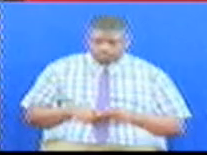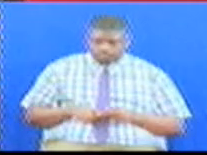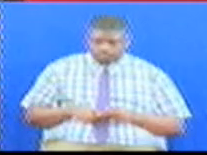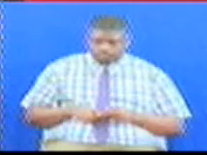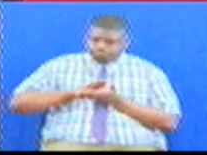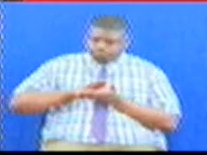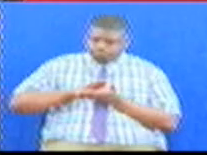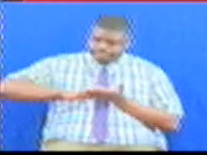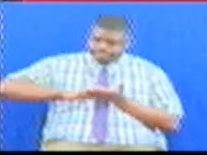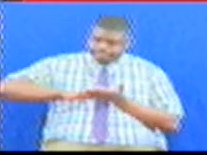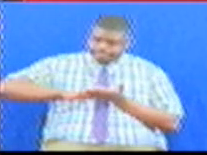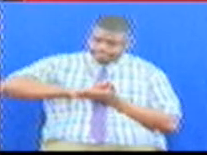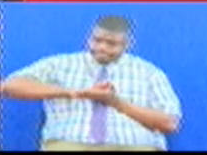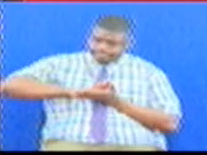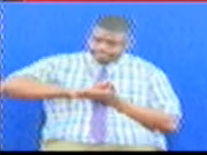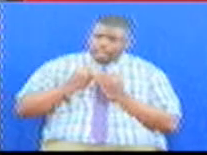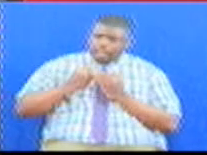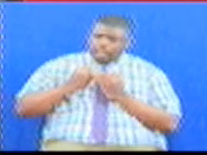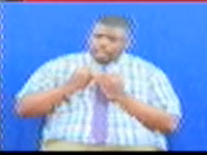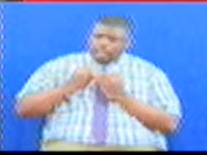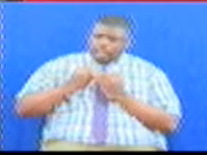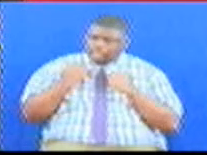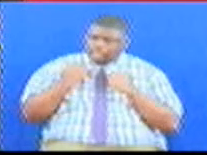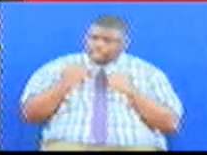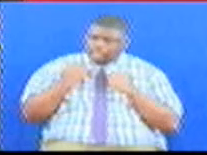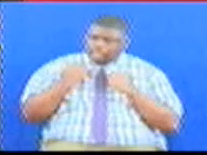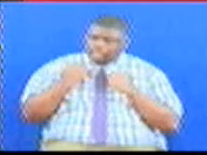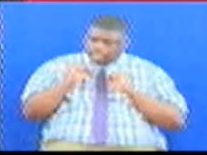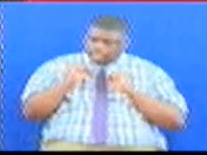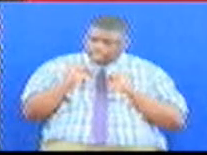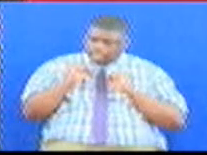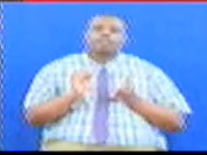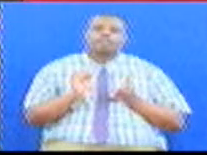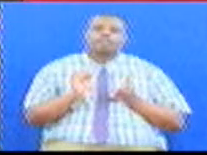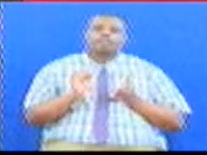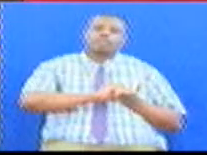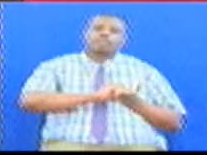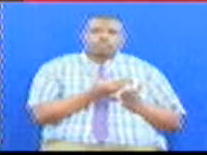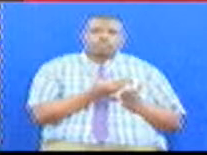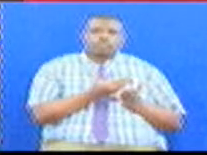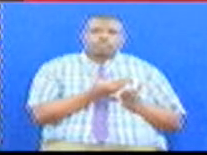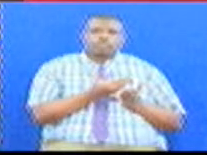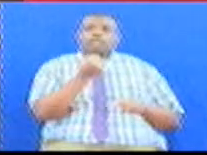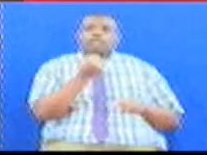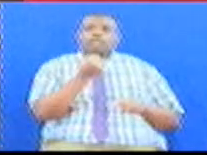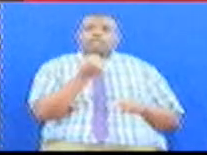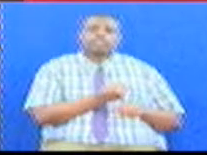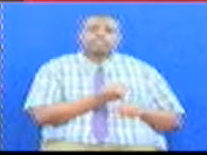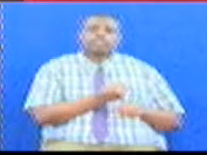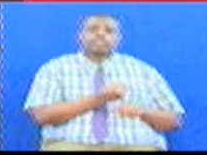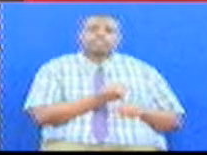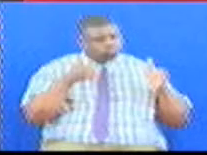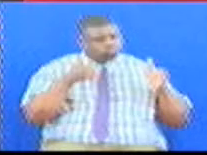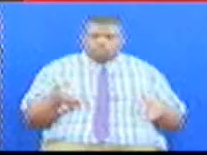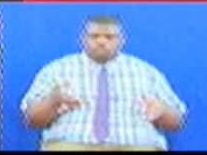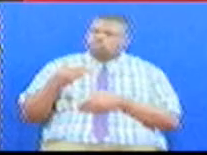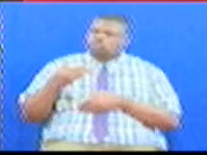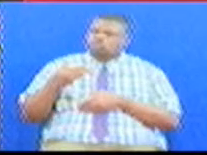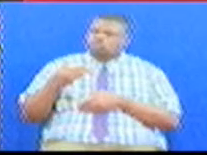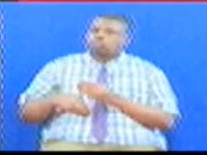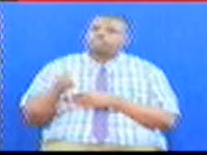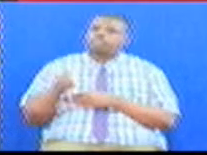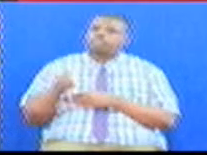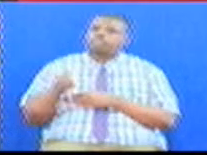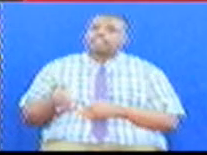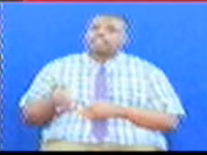misingi ya kuto kuyumbishwa katika kipindi hichi ambacho tuna kazi kubwa ya kujenga uchumi wetu.